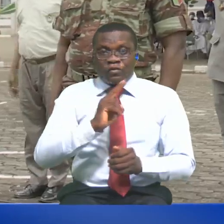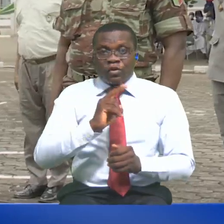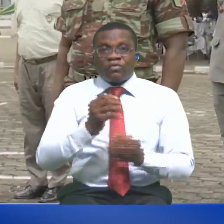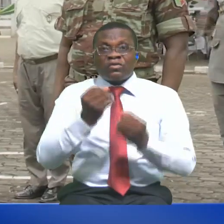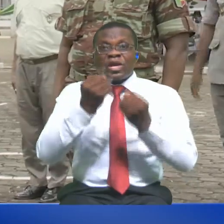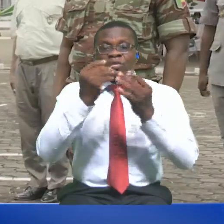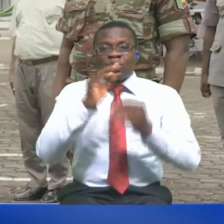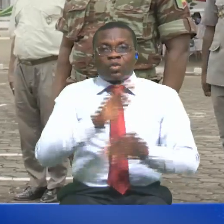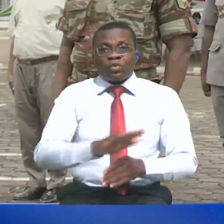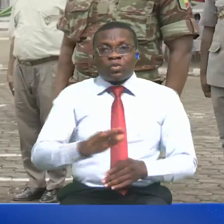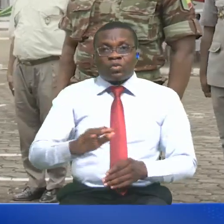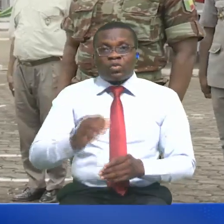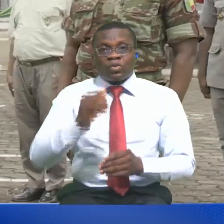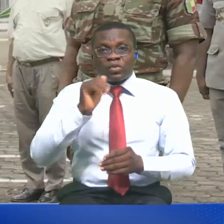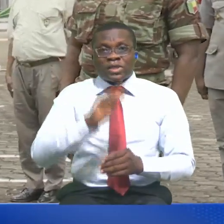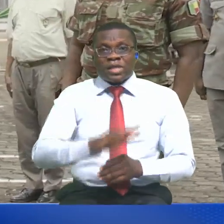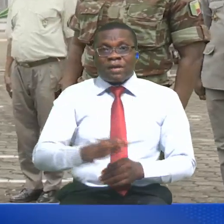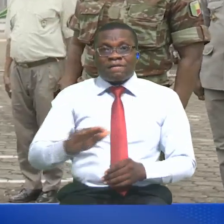enfants.